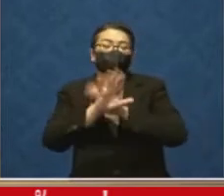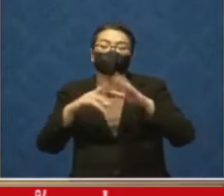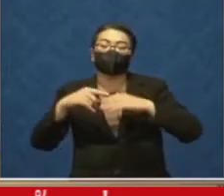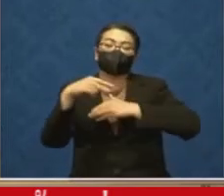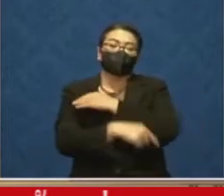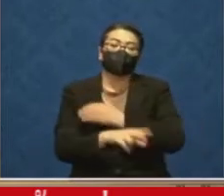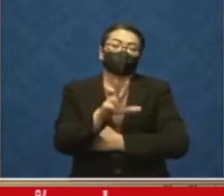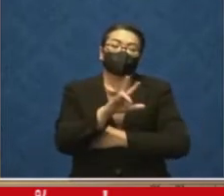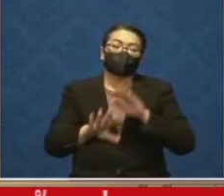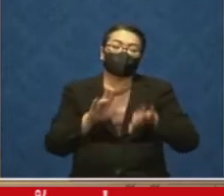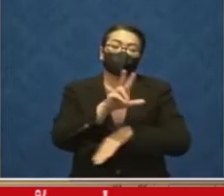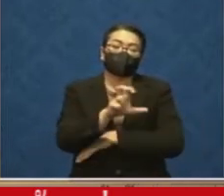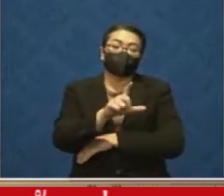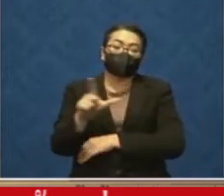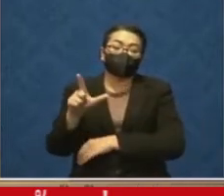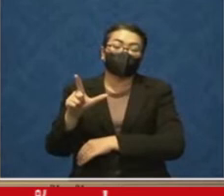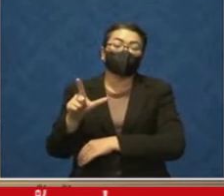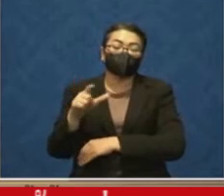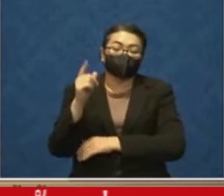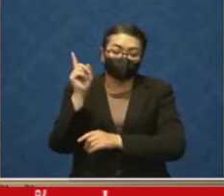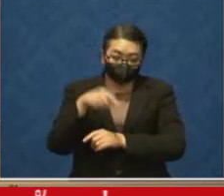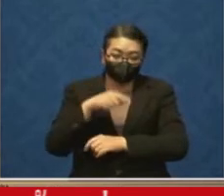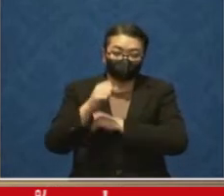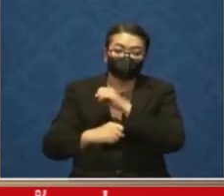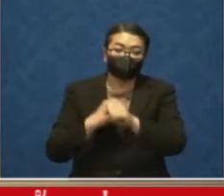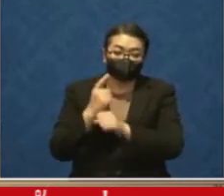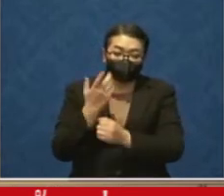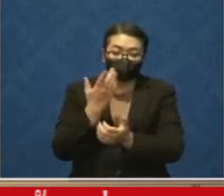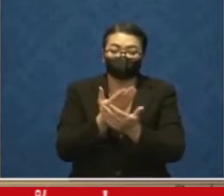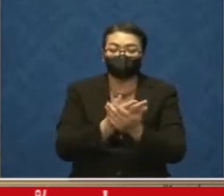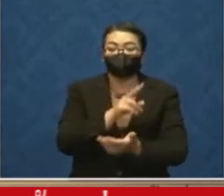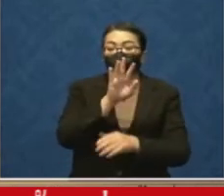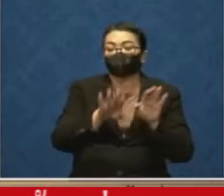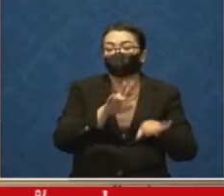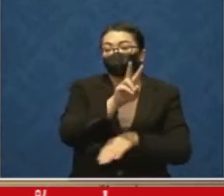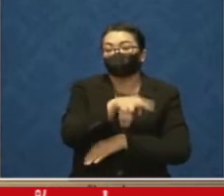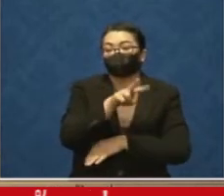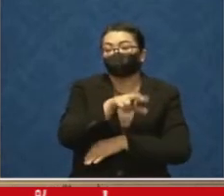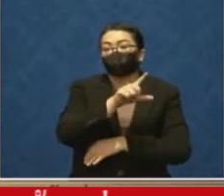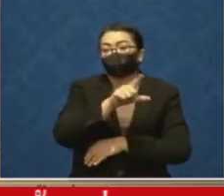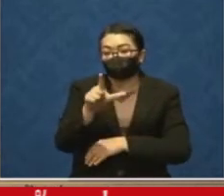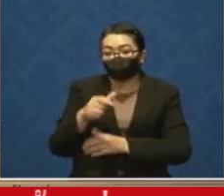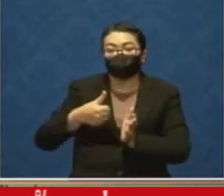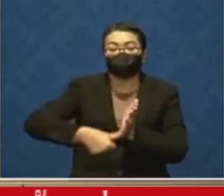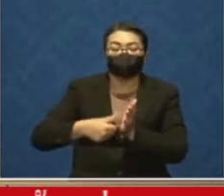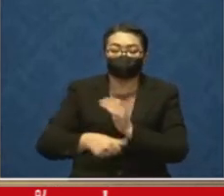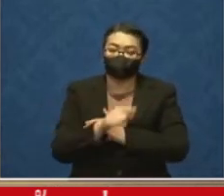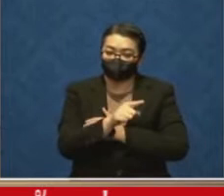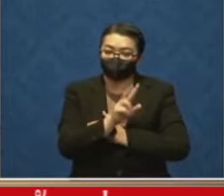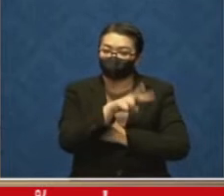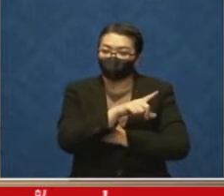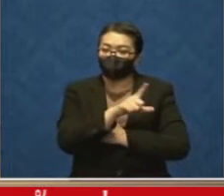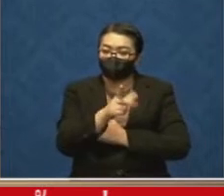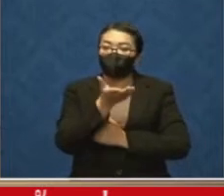300 ลานลิonceีท่ท่ครับคิเป็เงิน 2,000 ลานบาทอันนี้เป็นใเสตร ไครั